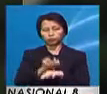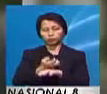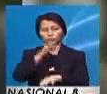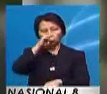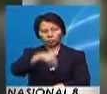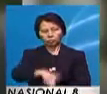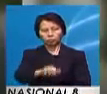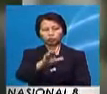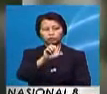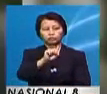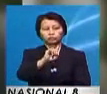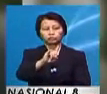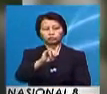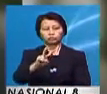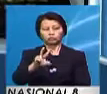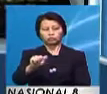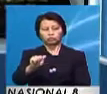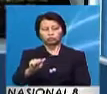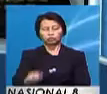V. Siva Kumar.